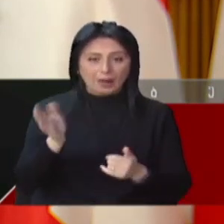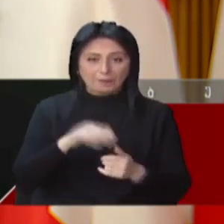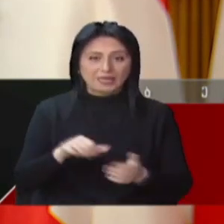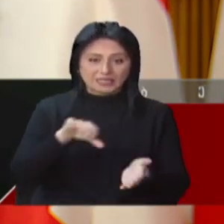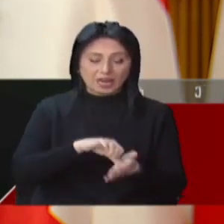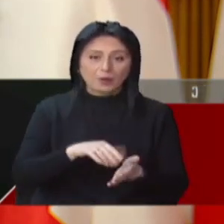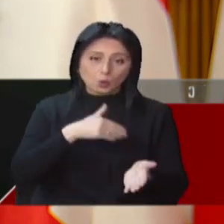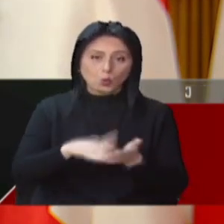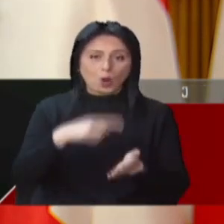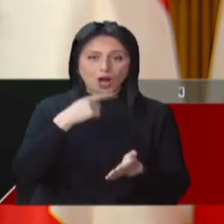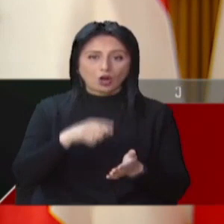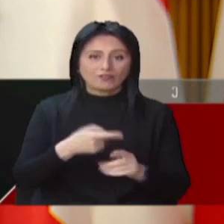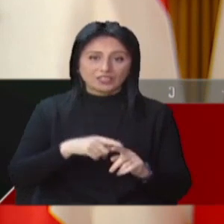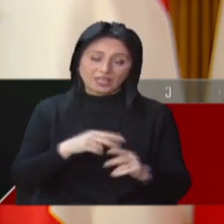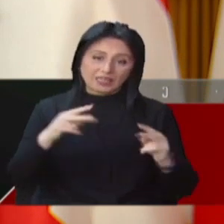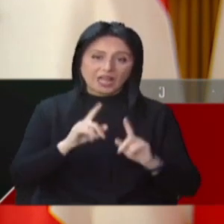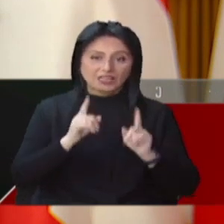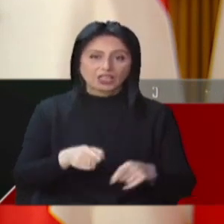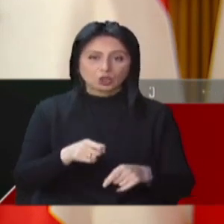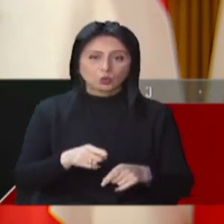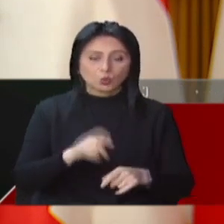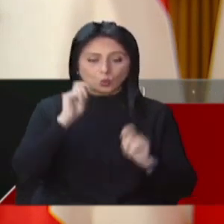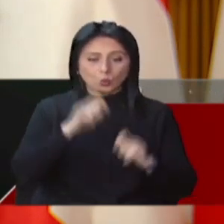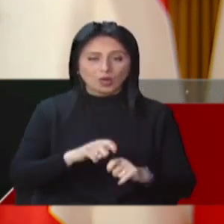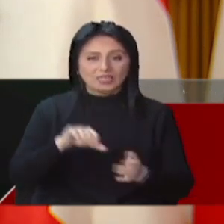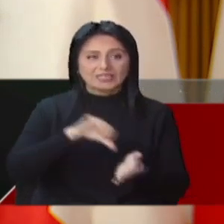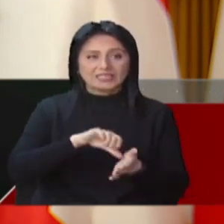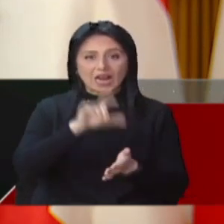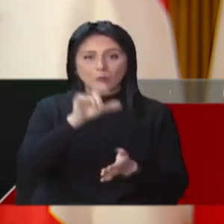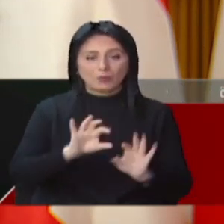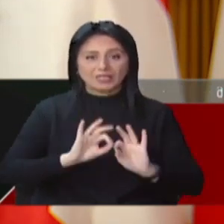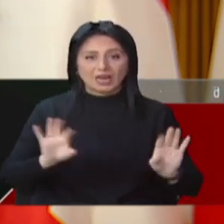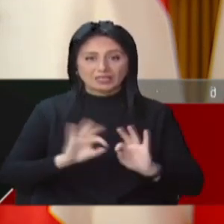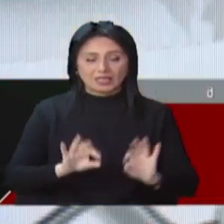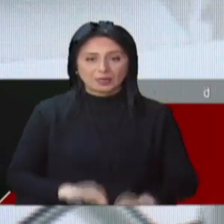გამოვიდეს და უარყოს ან დაადასტუროს უკრაინის წარმომადგენლის განცხადება.